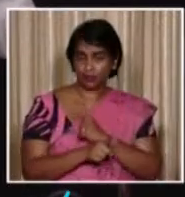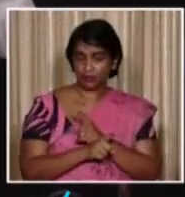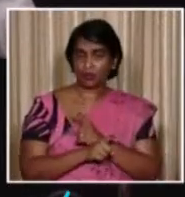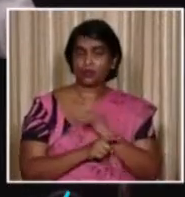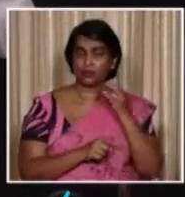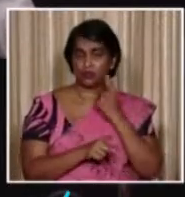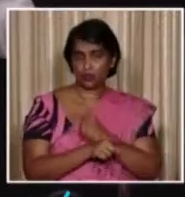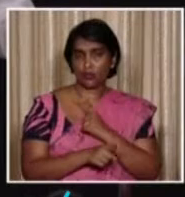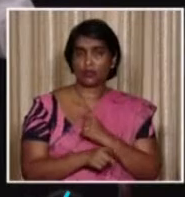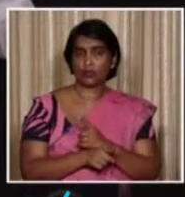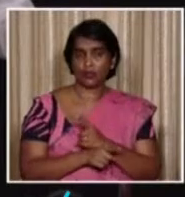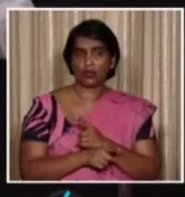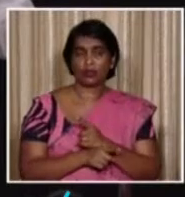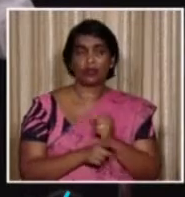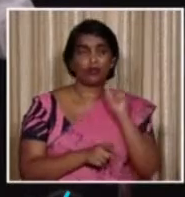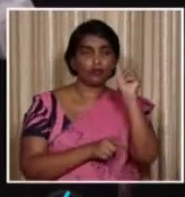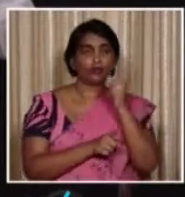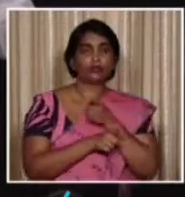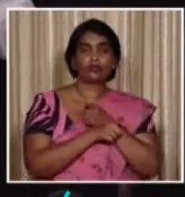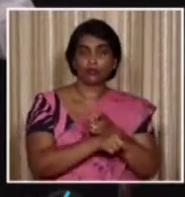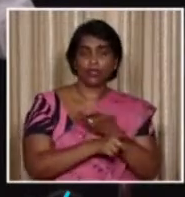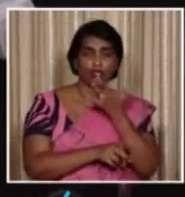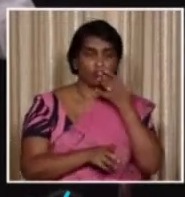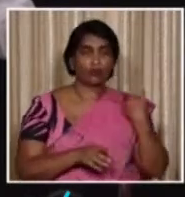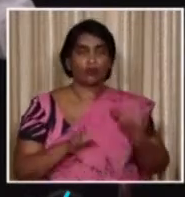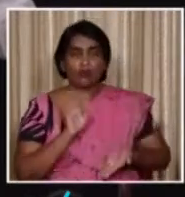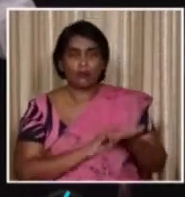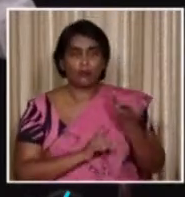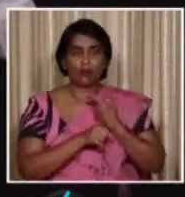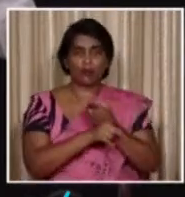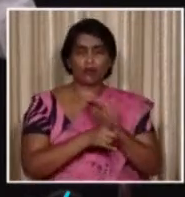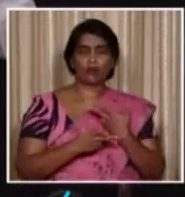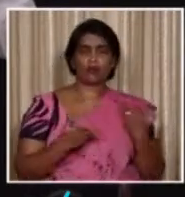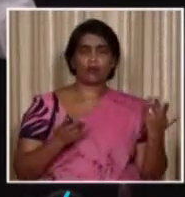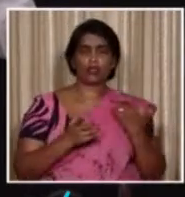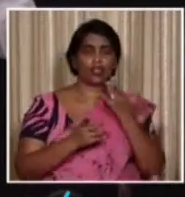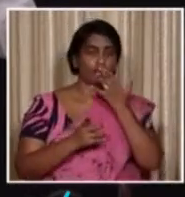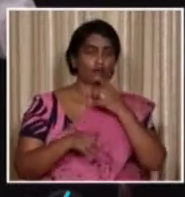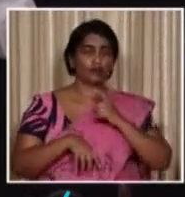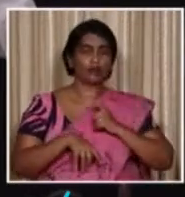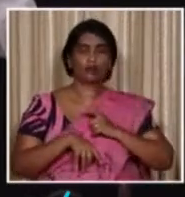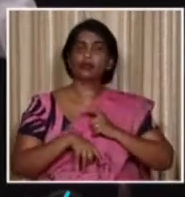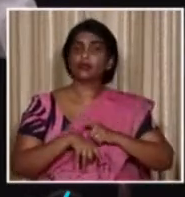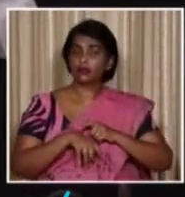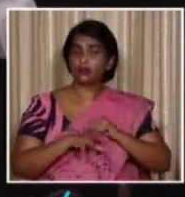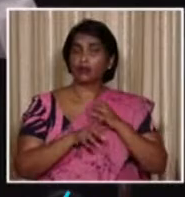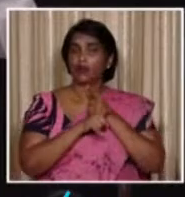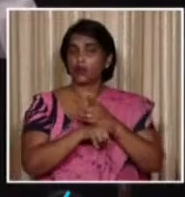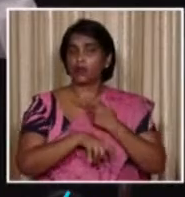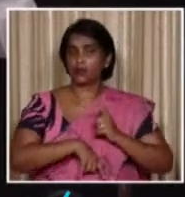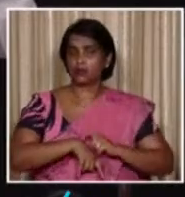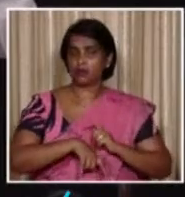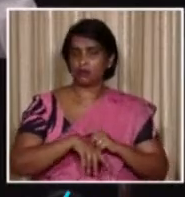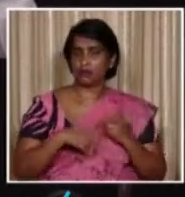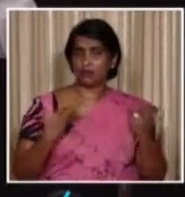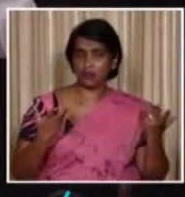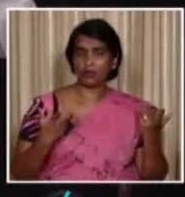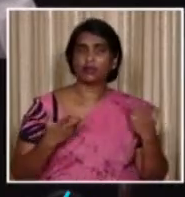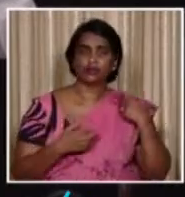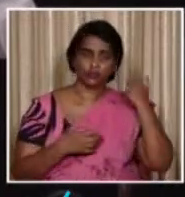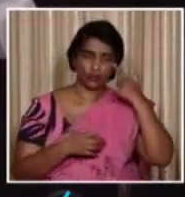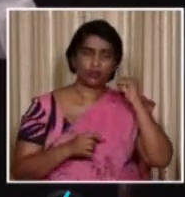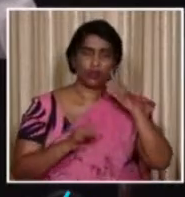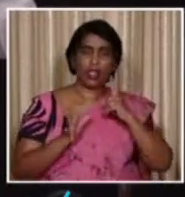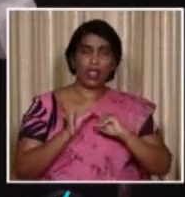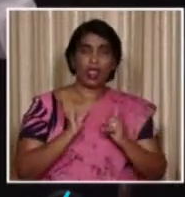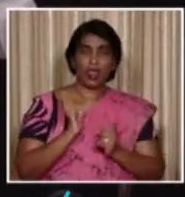මන්ත්‍රීතුමනි ඒ විෂයන් ආවරණය කිරීම සඳහා පාසලට යන්න නැහැ. පාසල් වල කාලයක් සමහරට උගන්වන්න නැහැ. මා දන්නවා සමහර